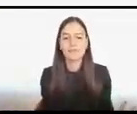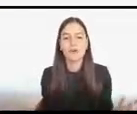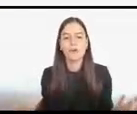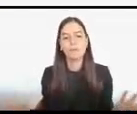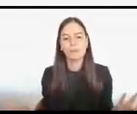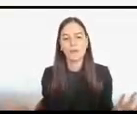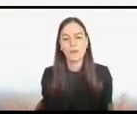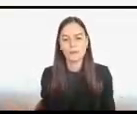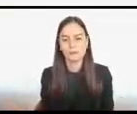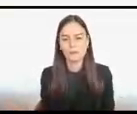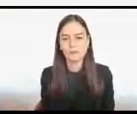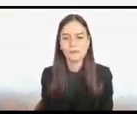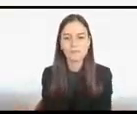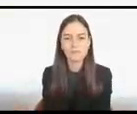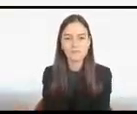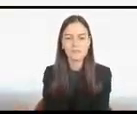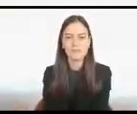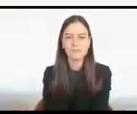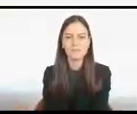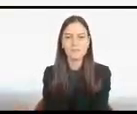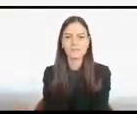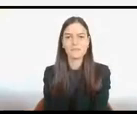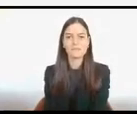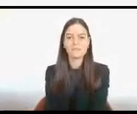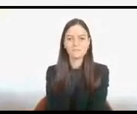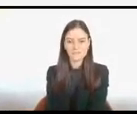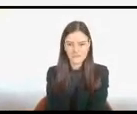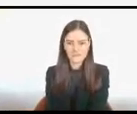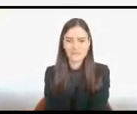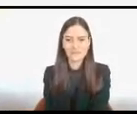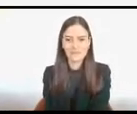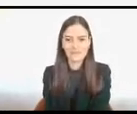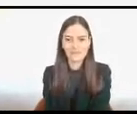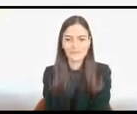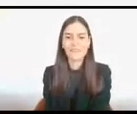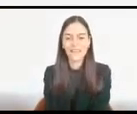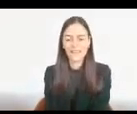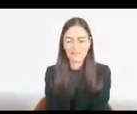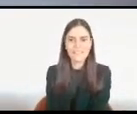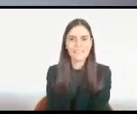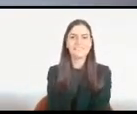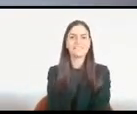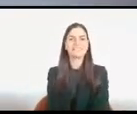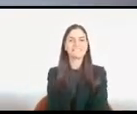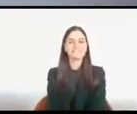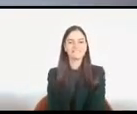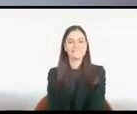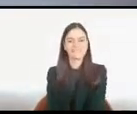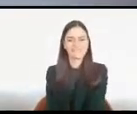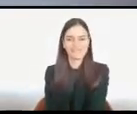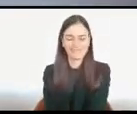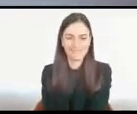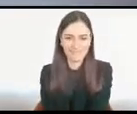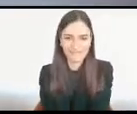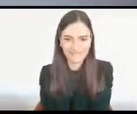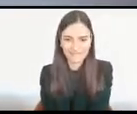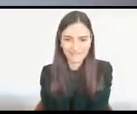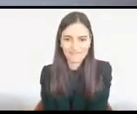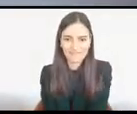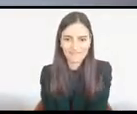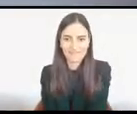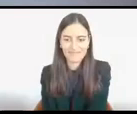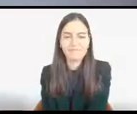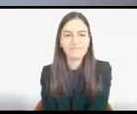très souvent bien meilleure. Voilà pour le locatif. On passe à la pierre papier, Olivia. Avec plaisir. Principalement les